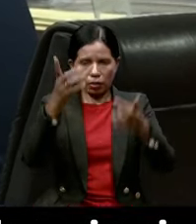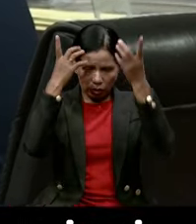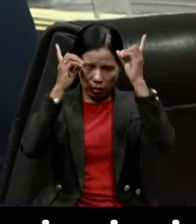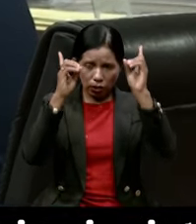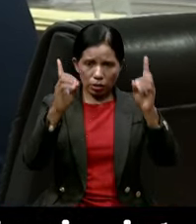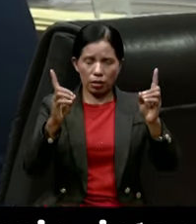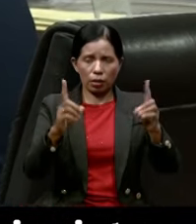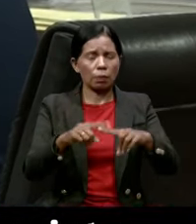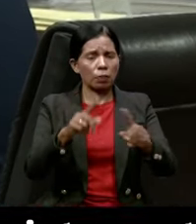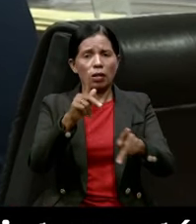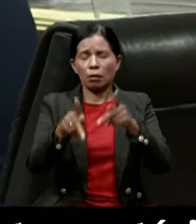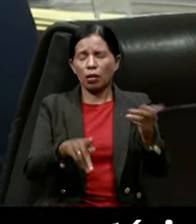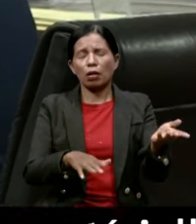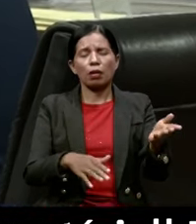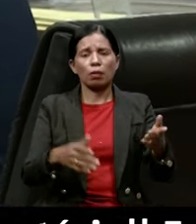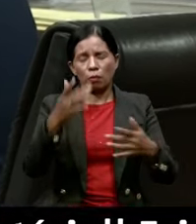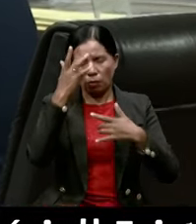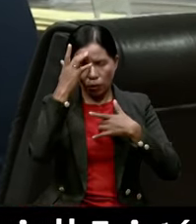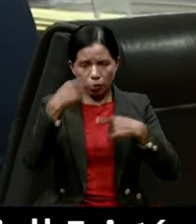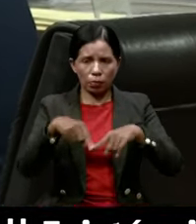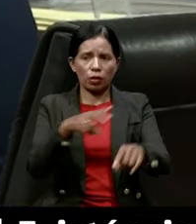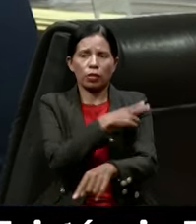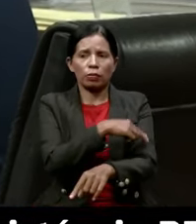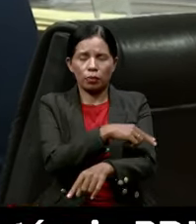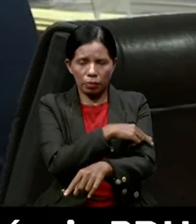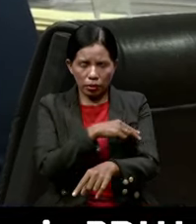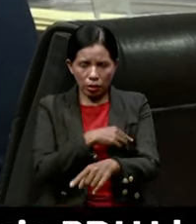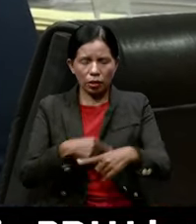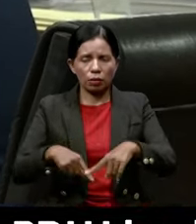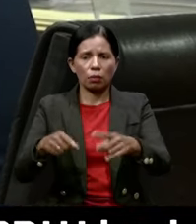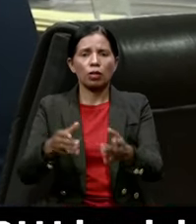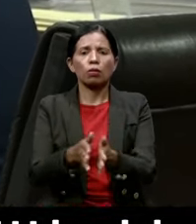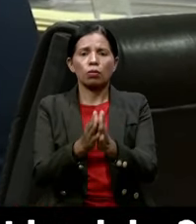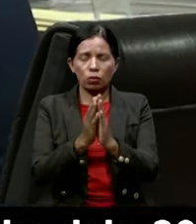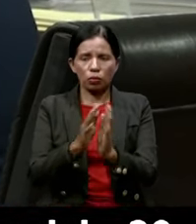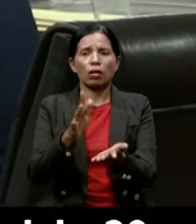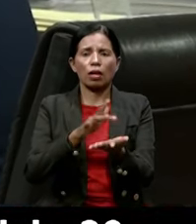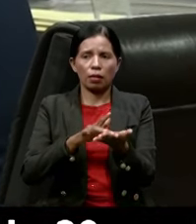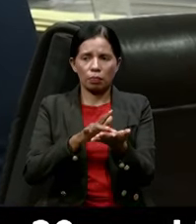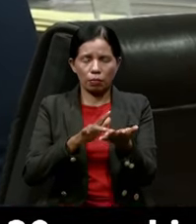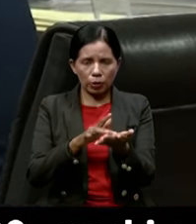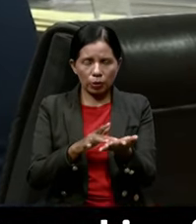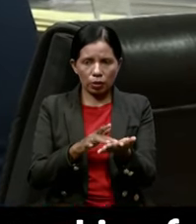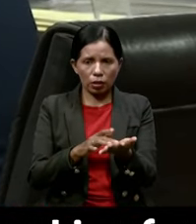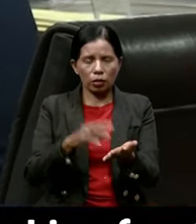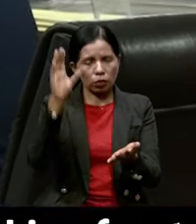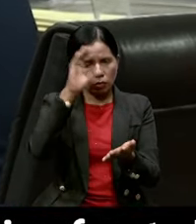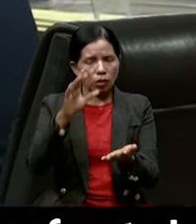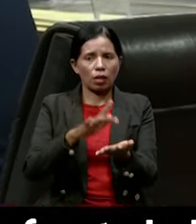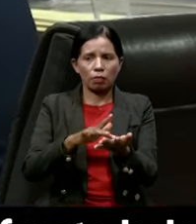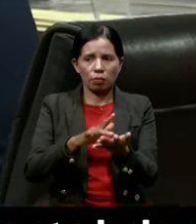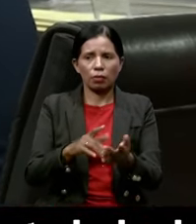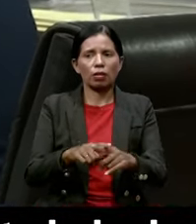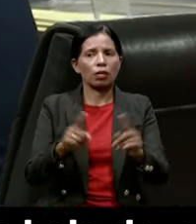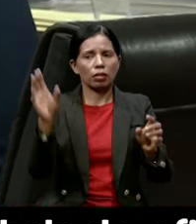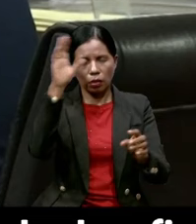Mai be ema muris kuando ema moras de kuando ba hospital atau ba kura. Atau husu ai moruk atau buka ai moruk.